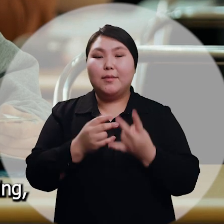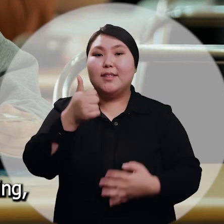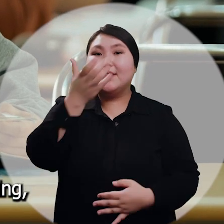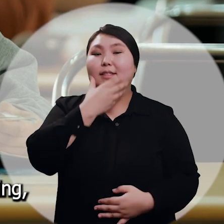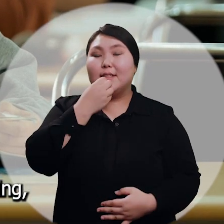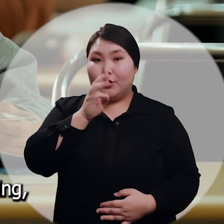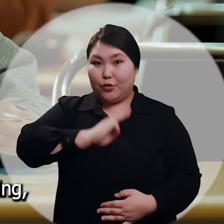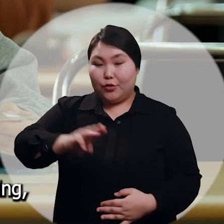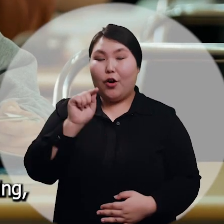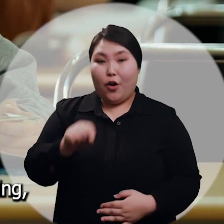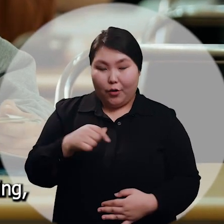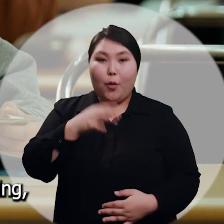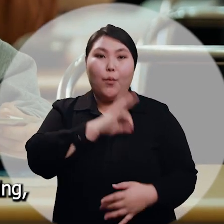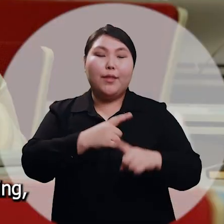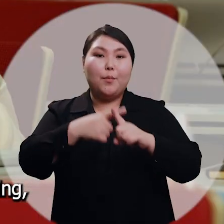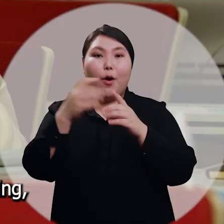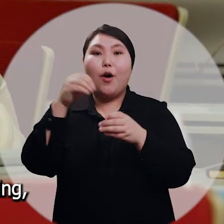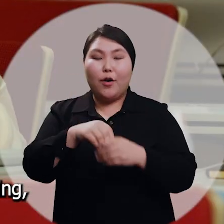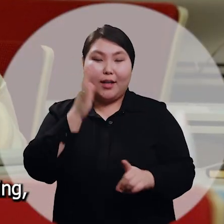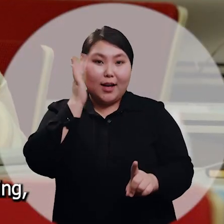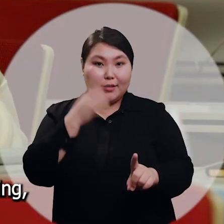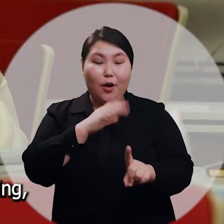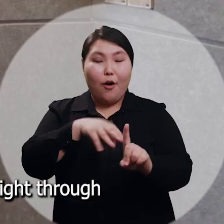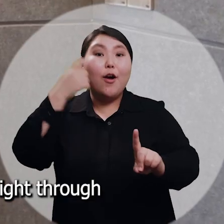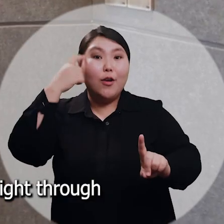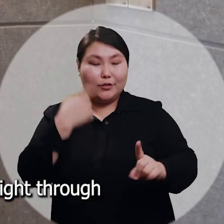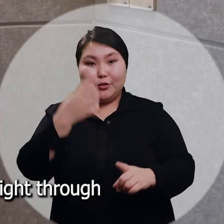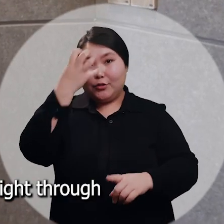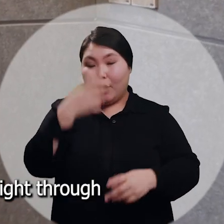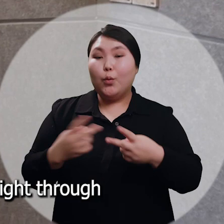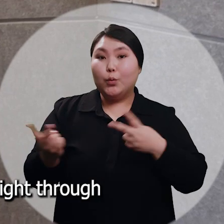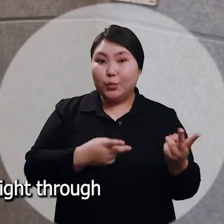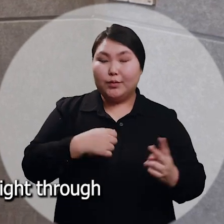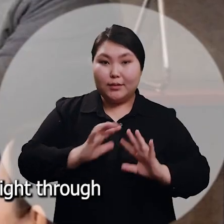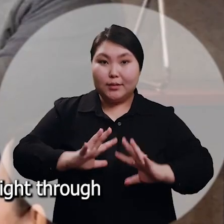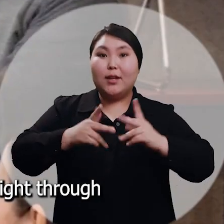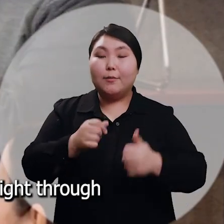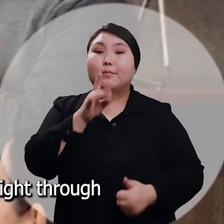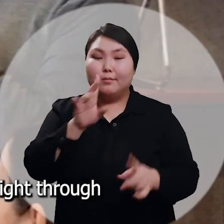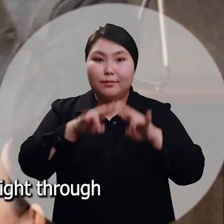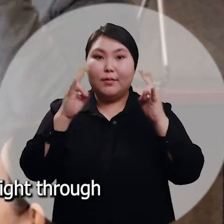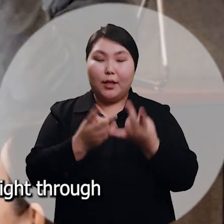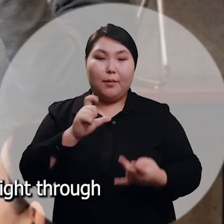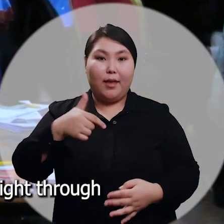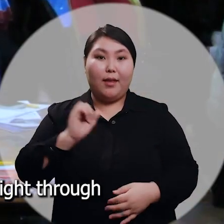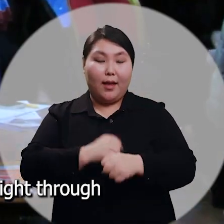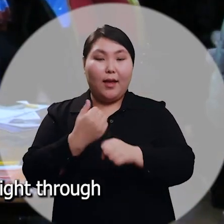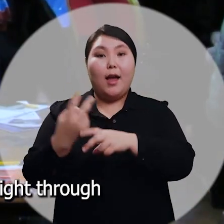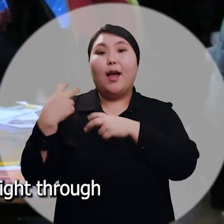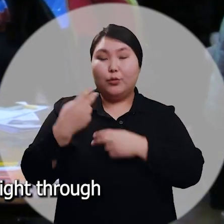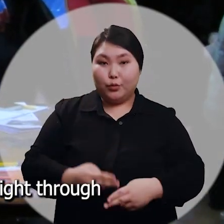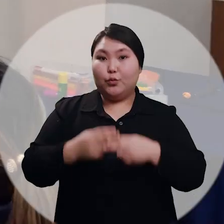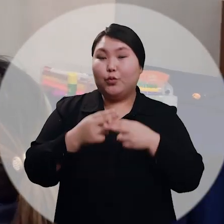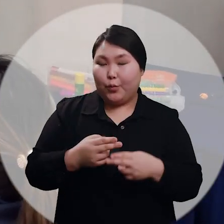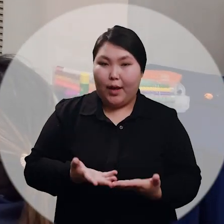мэн сайн санхны тэдэу хув нэмэрэ оруудах араг замуудыг ойлгүн. Турин үлчтээг сайж рүлхад нэг мэн эгэх харууцтэгэн